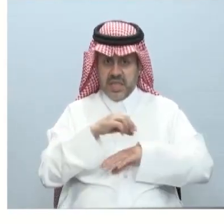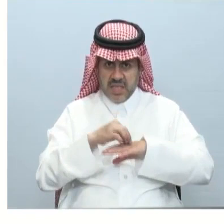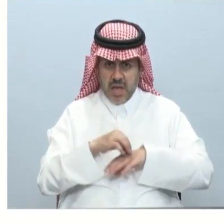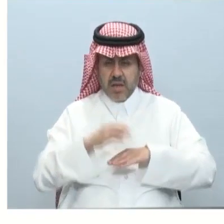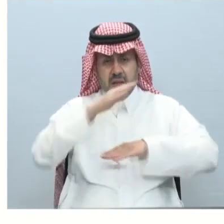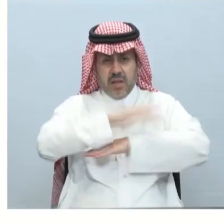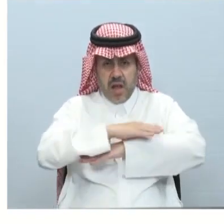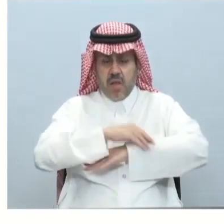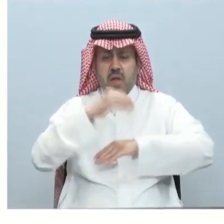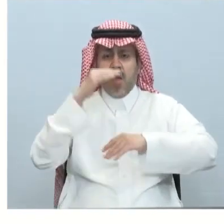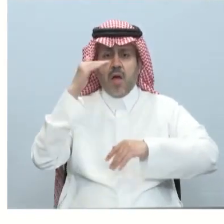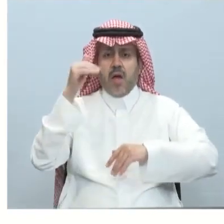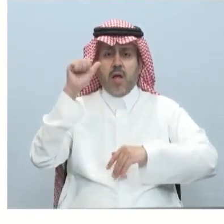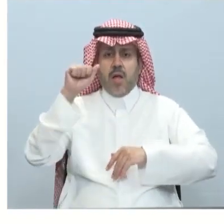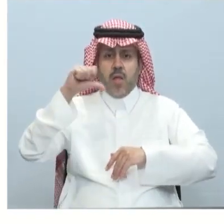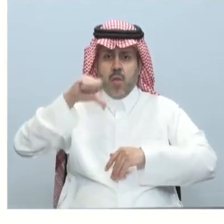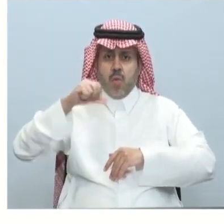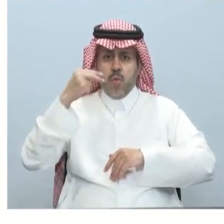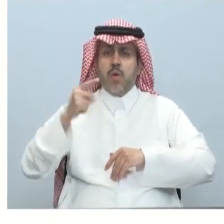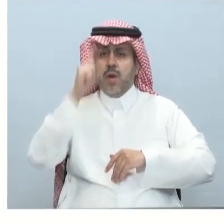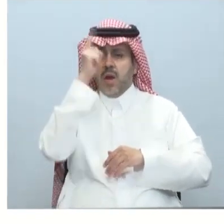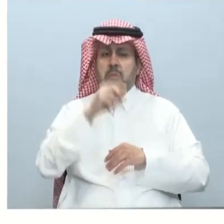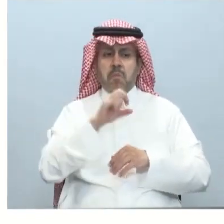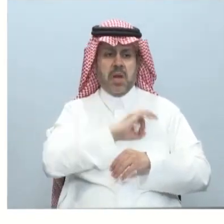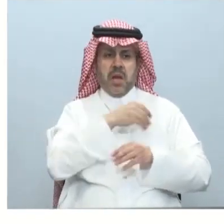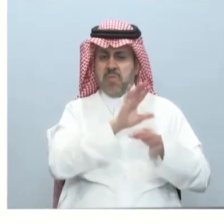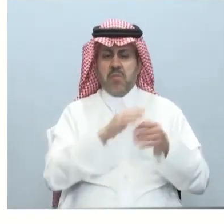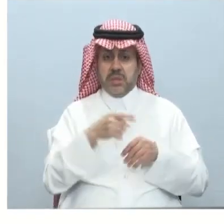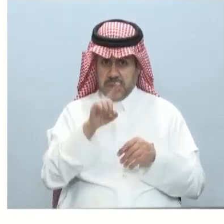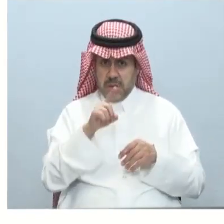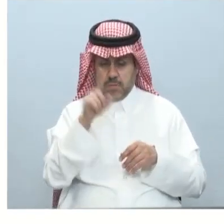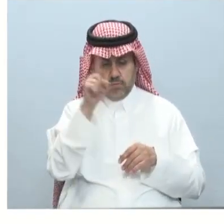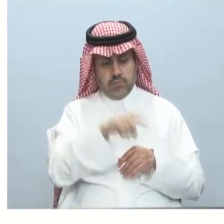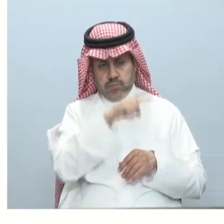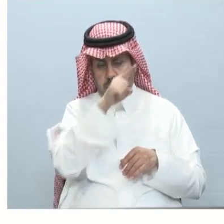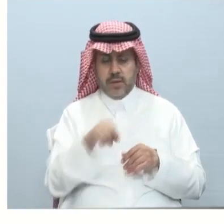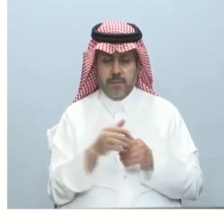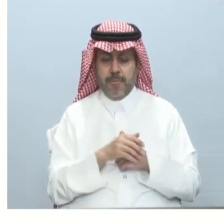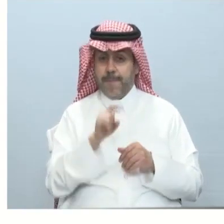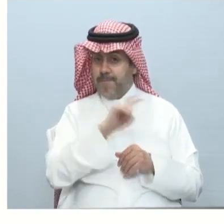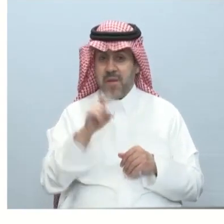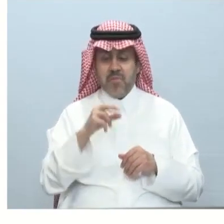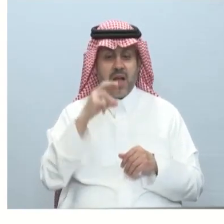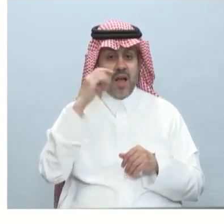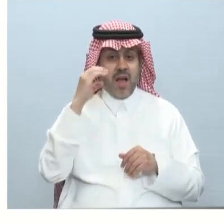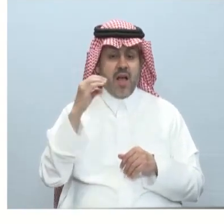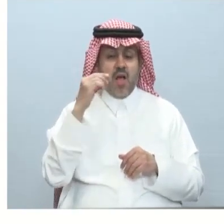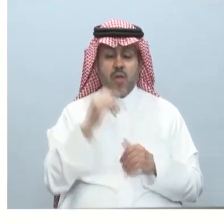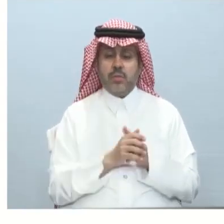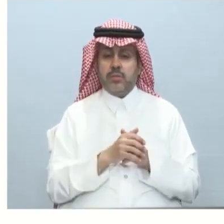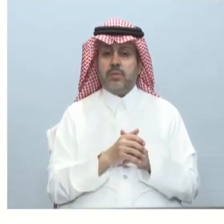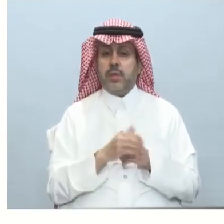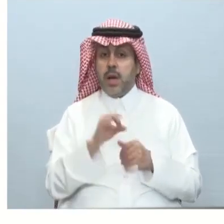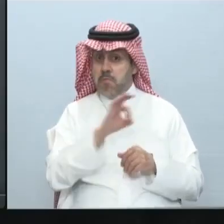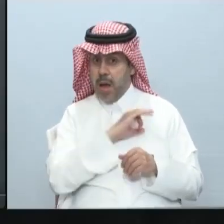تعالى من غير محبه هذه العباره صحيحه ام خاطئه بلا شك ان العباره هذه خاطئه فان المحبه روح